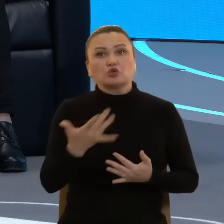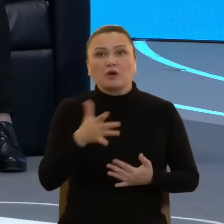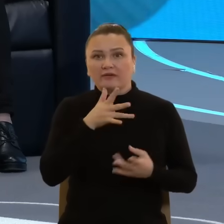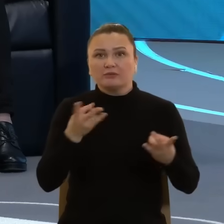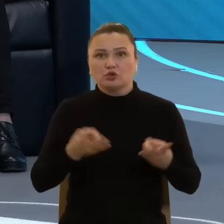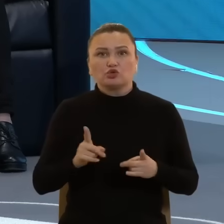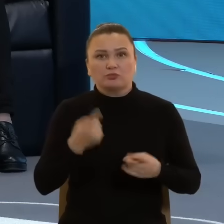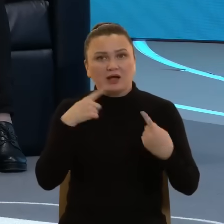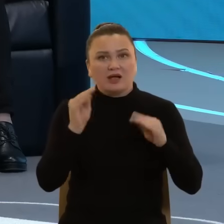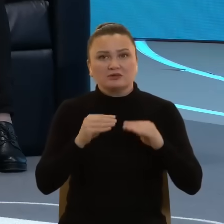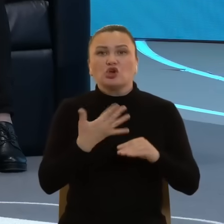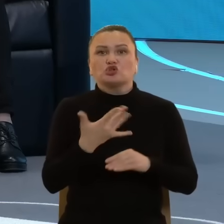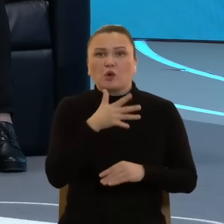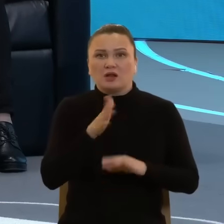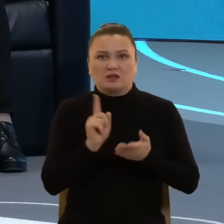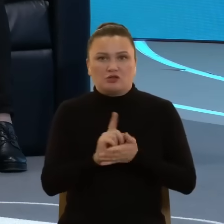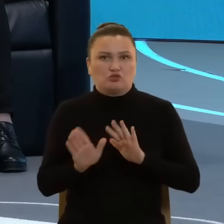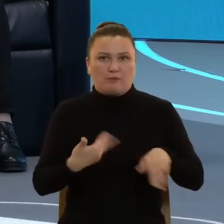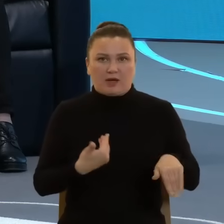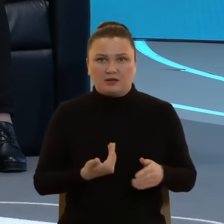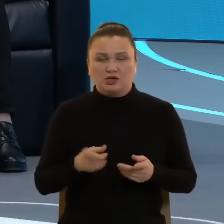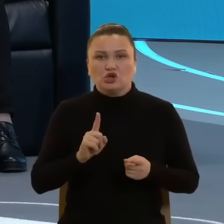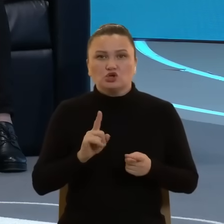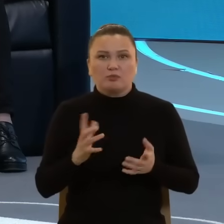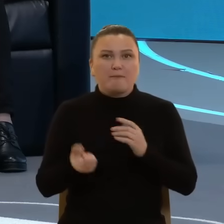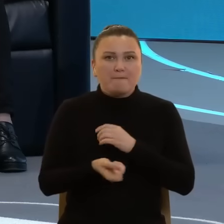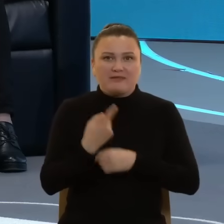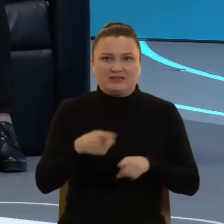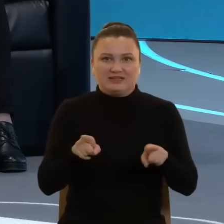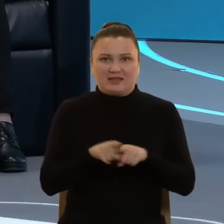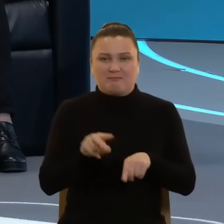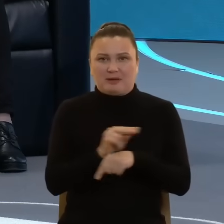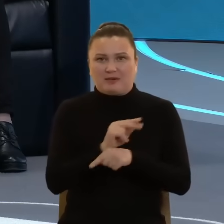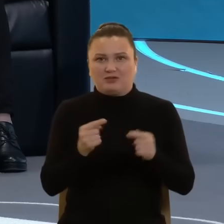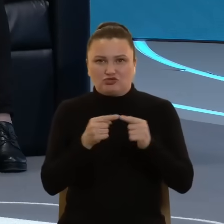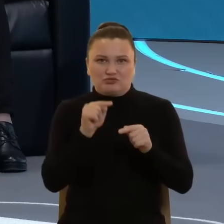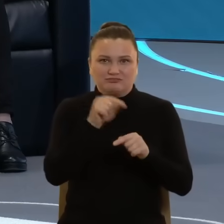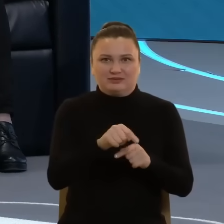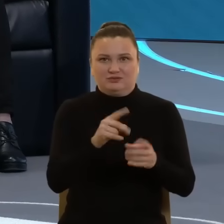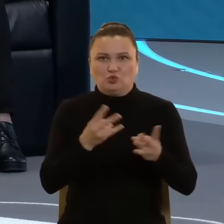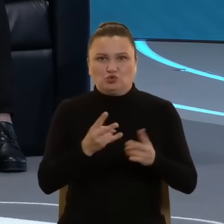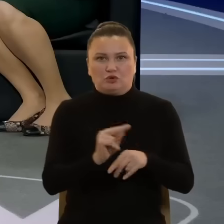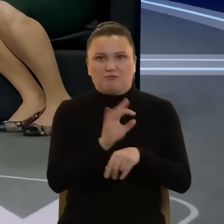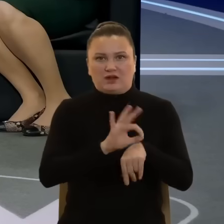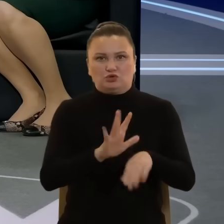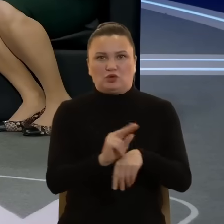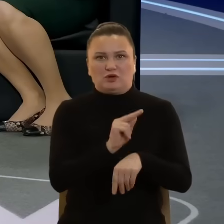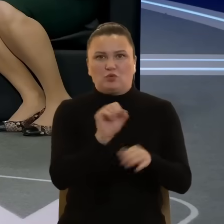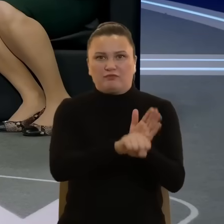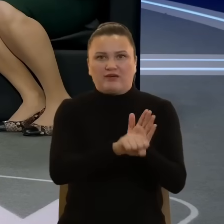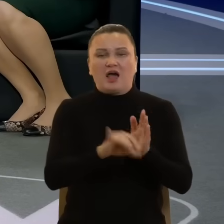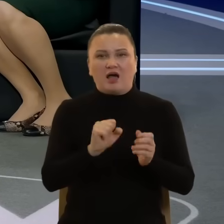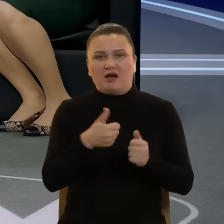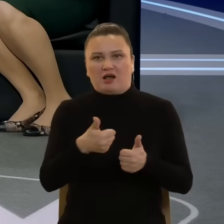нужно, чтобы разработать? Сколько лет должно пройти? Для того, чтобы появились такие препараты? Да. Ну, знаете, наверное,